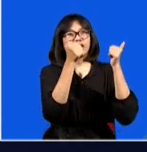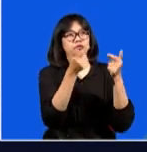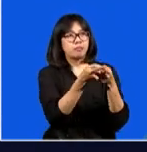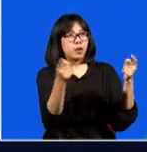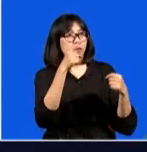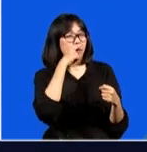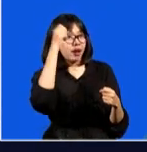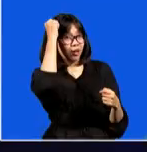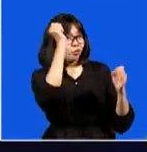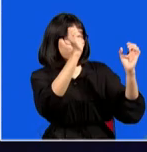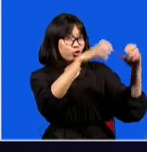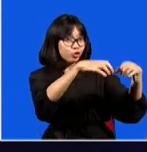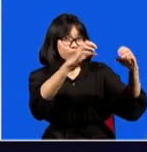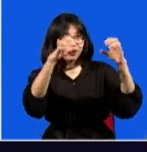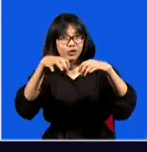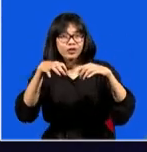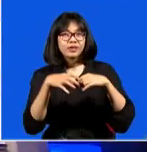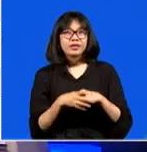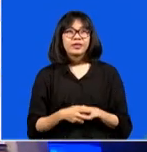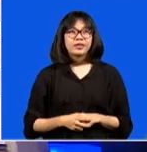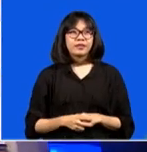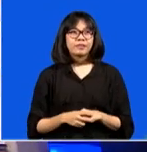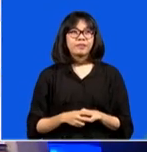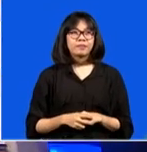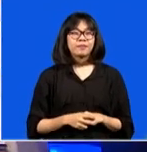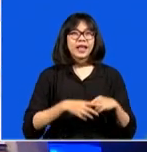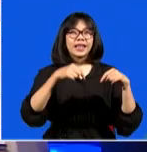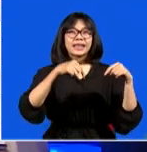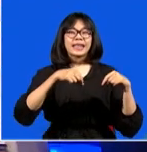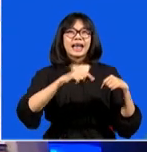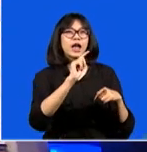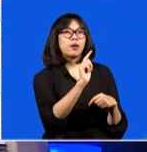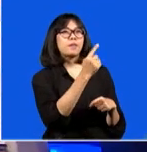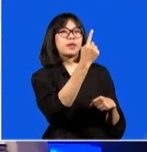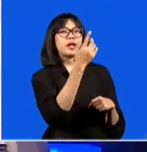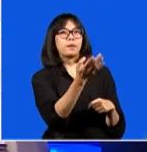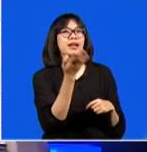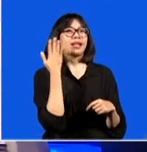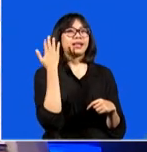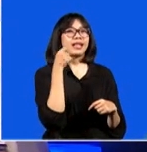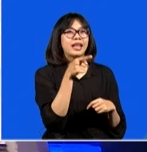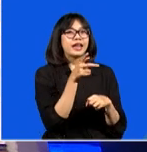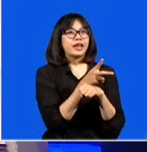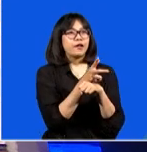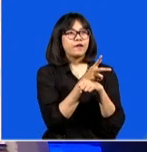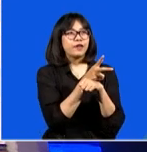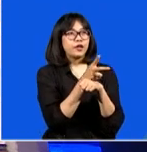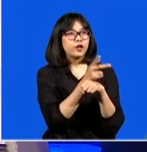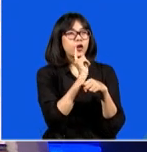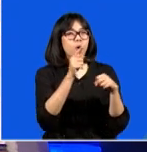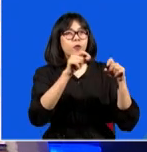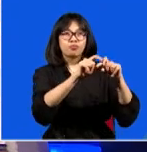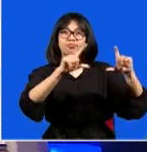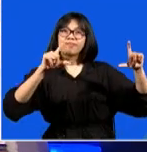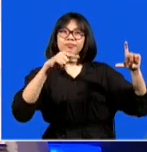Ibu setuju Oke mungkin untuk yang pertama Ya tadi kan di video profil kita sekilas